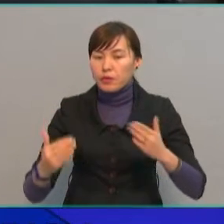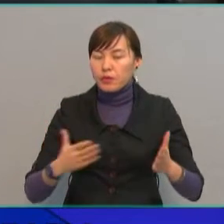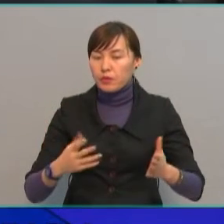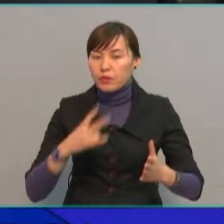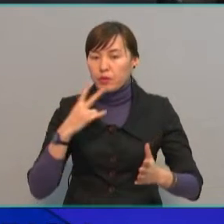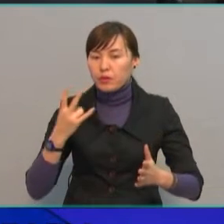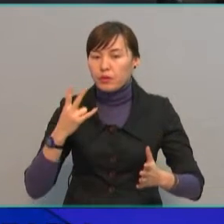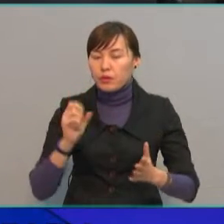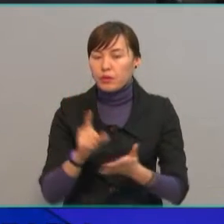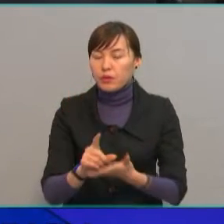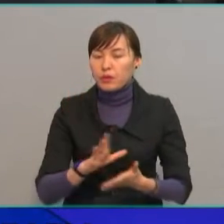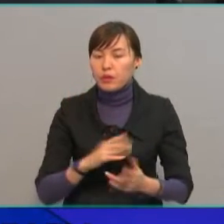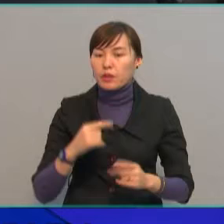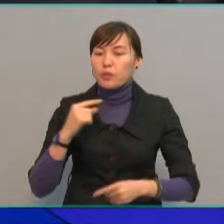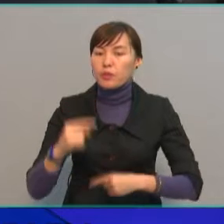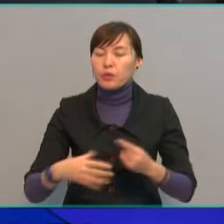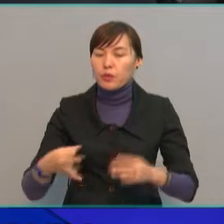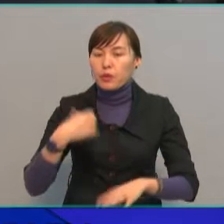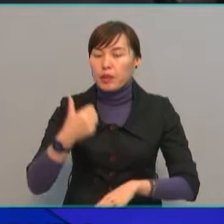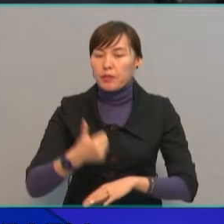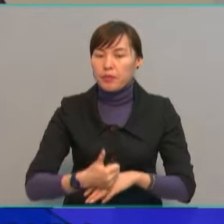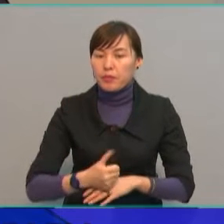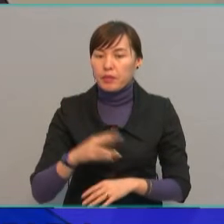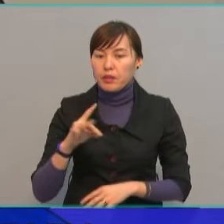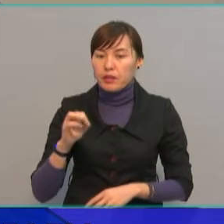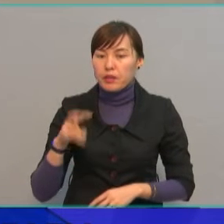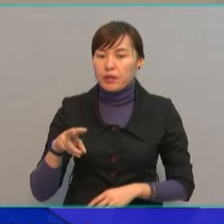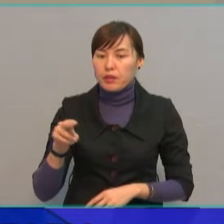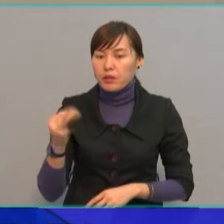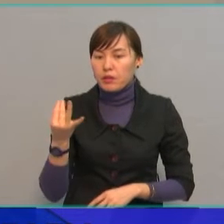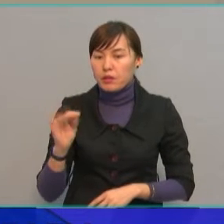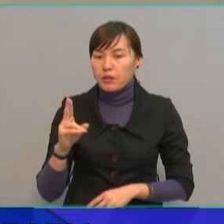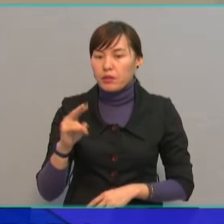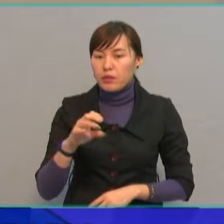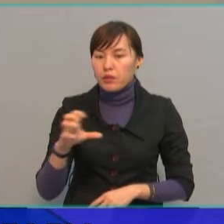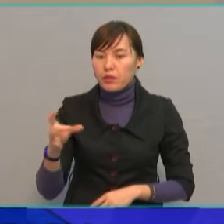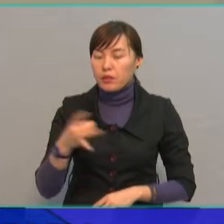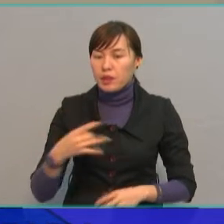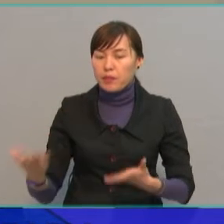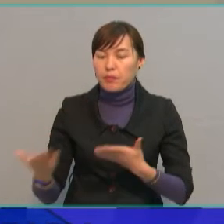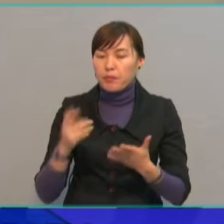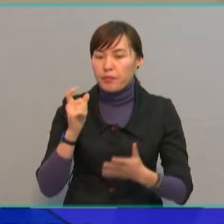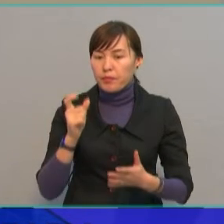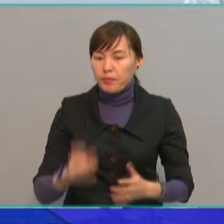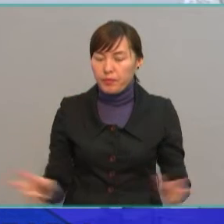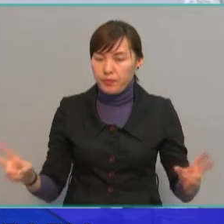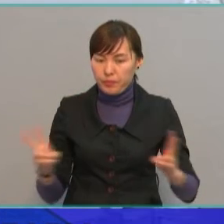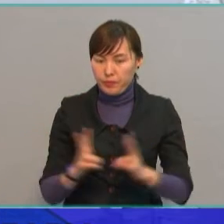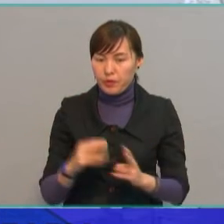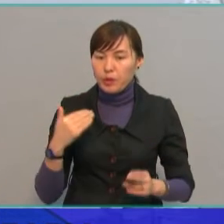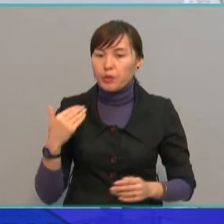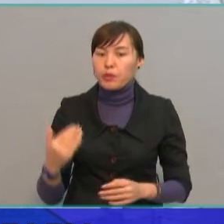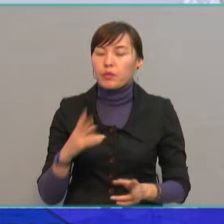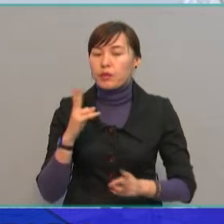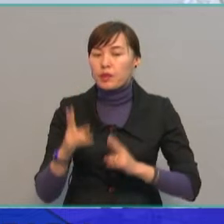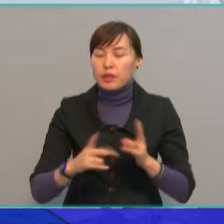жолын қарастыруды тапсырды. Одан соң өңір басшысы Мақтарал, Жетісай және Келес аудандарынан келген тұрғындарды қабылдап,